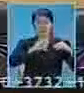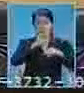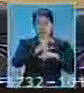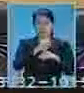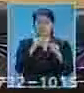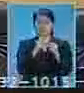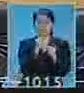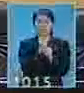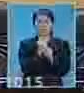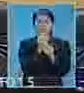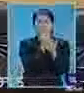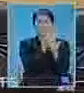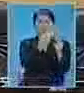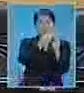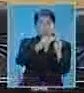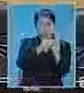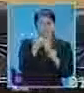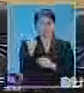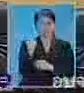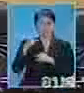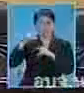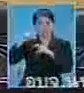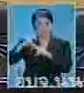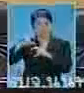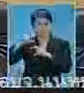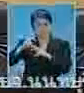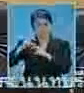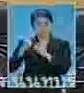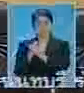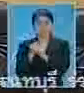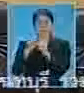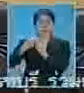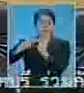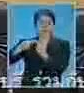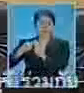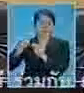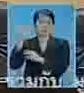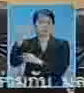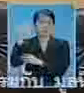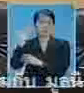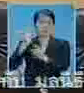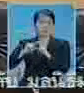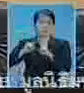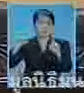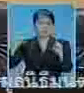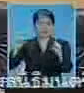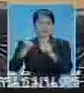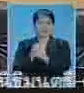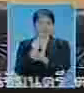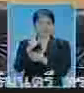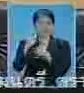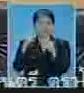ศลหรือโครงการออกสลากเพื่อการกุศลในยุครัฐบาลของท่าน